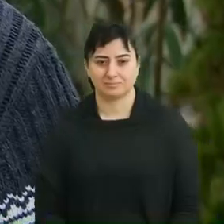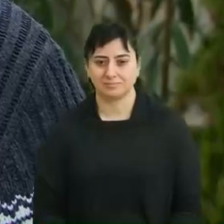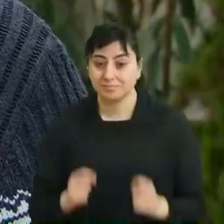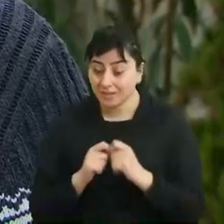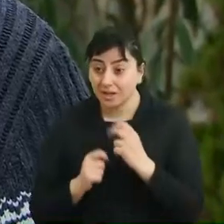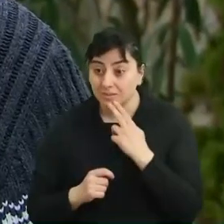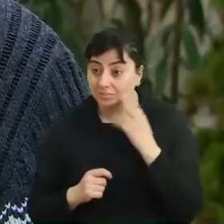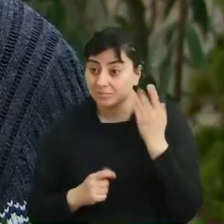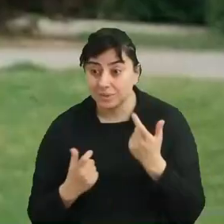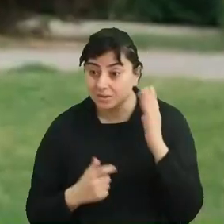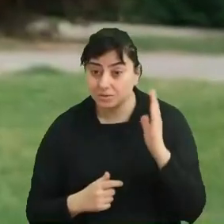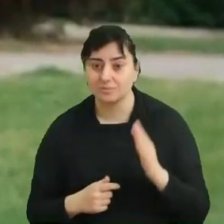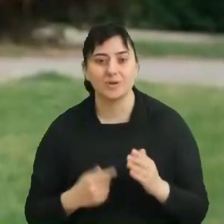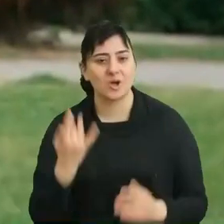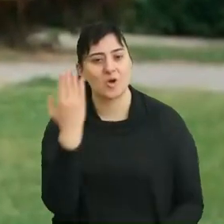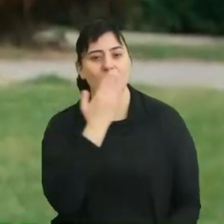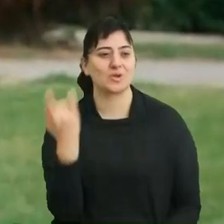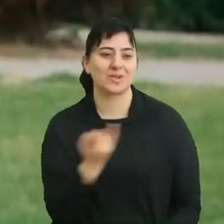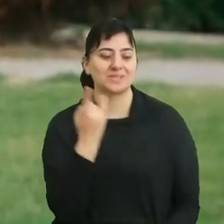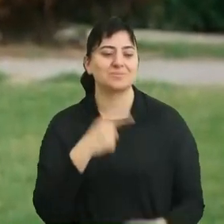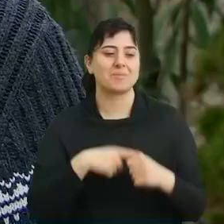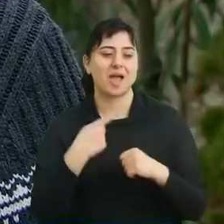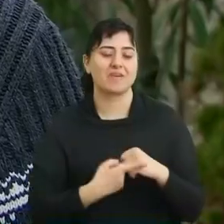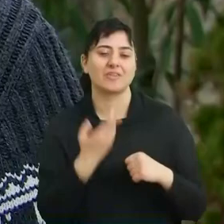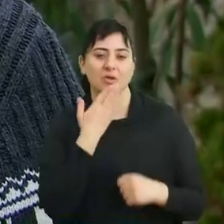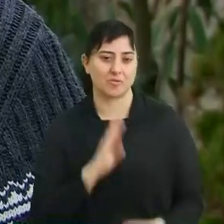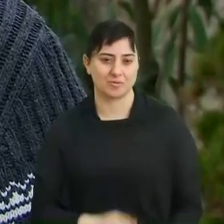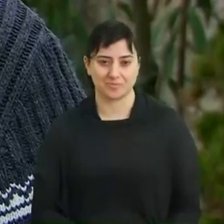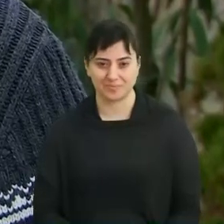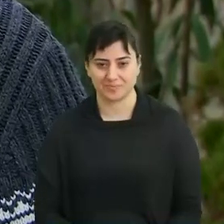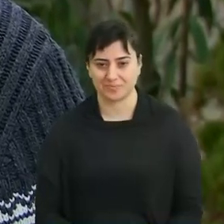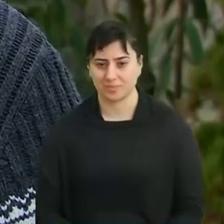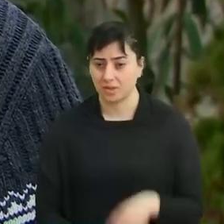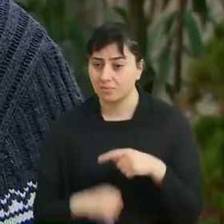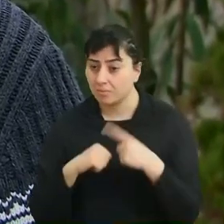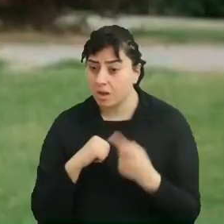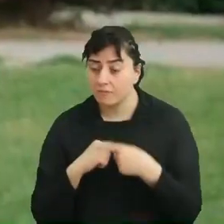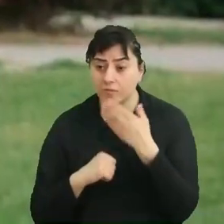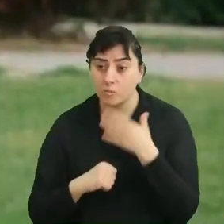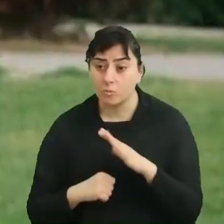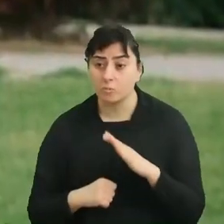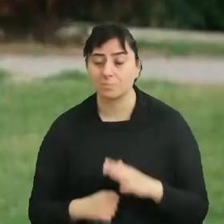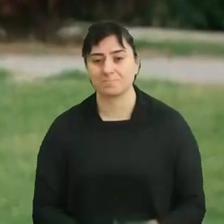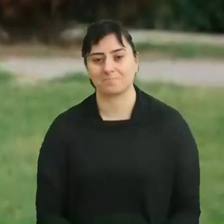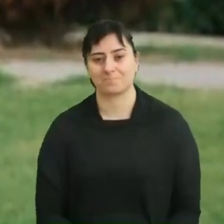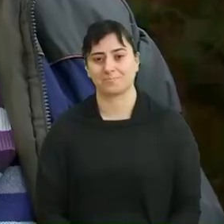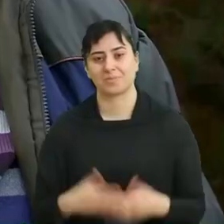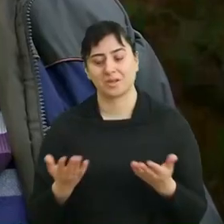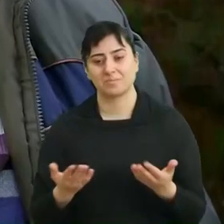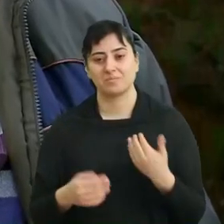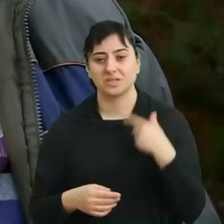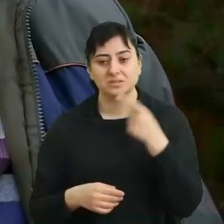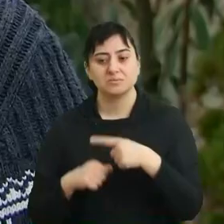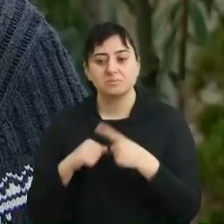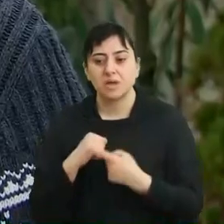Başak Hanım, bir yere mi gidiyorsunuz? Okul gezisi var, bir hafta yokum. Ama bir hafta yoksunuz ha? Demek ben